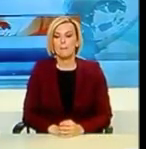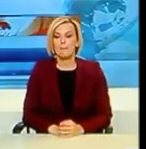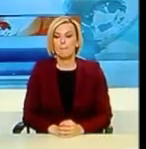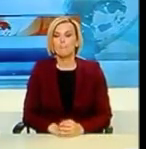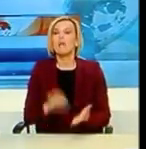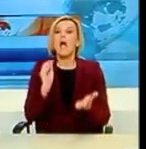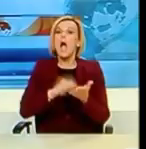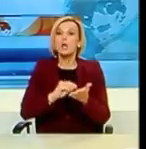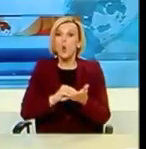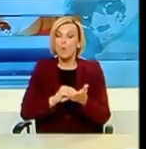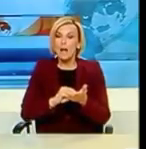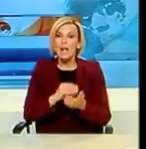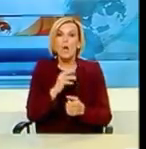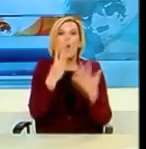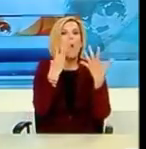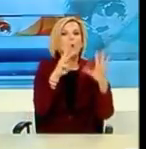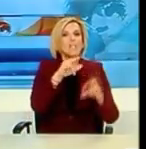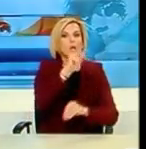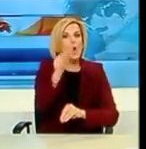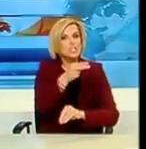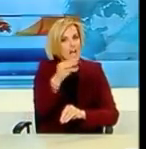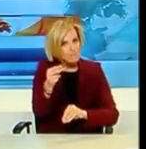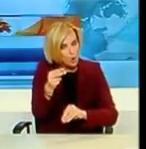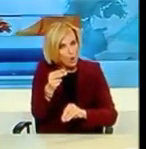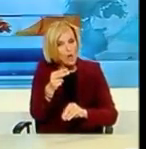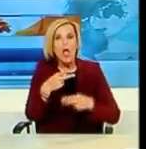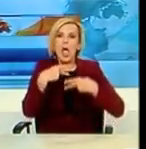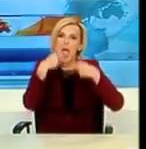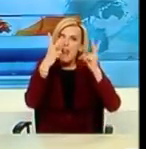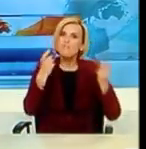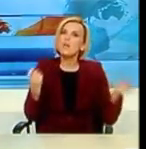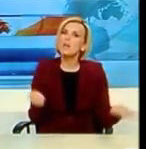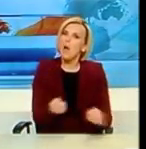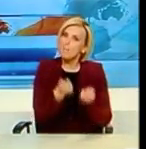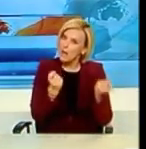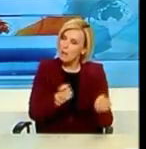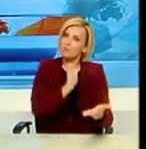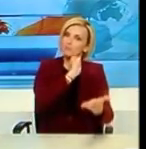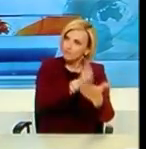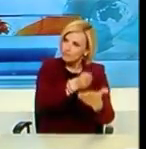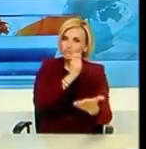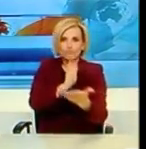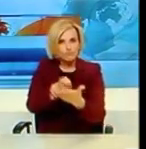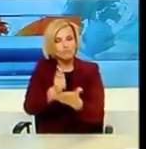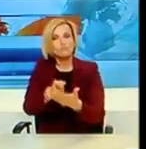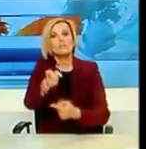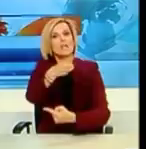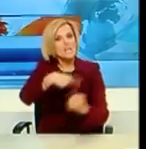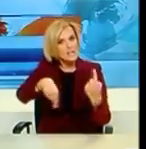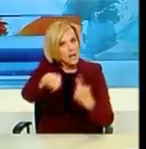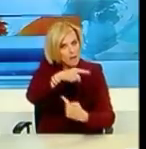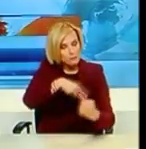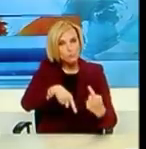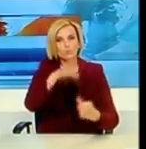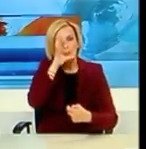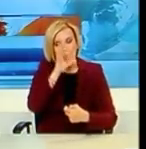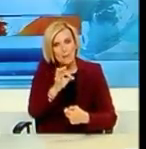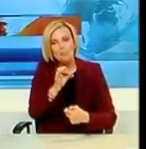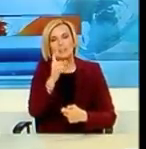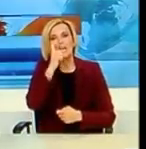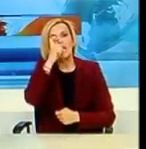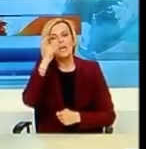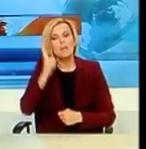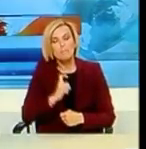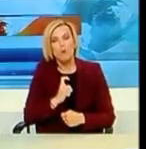όλοι οι ελεύθεροι επαγγελματίες και αυτοαπασχολούμενοι της χώρας. Και για αυτούς θα ανασταλεί επίσης η υποχρέωση